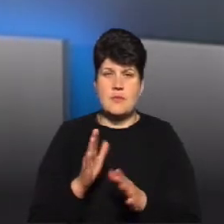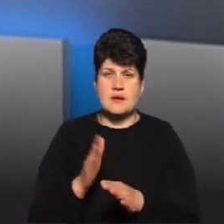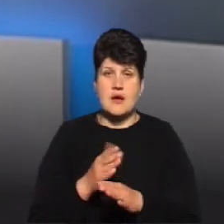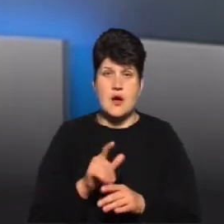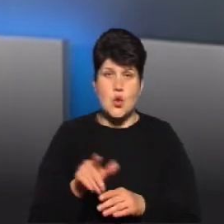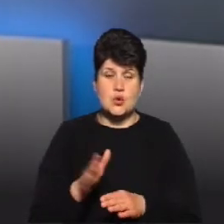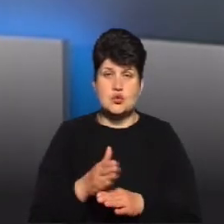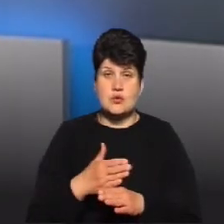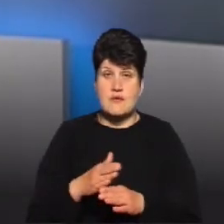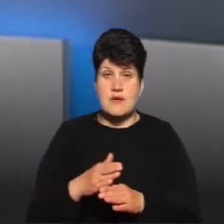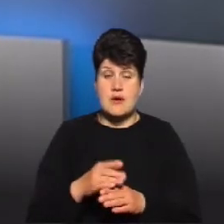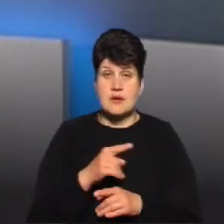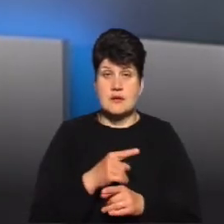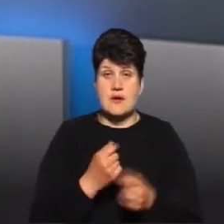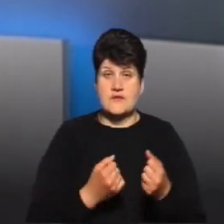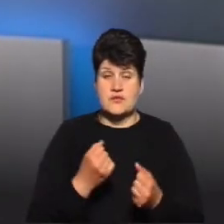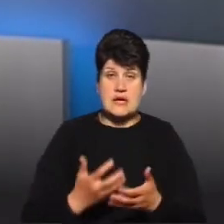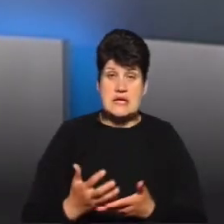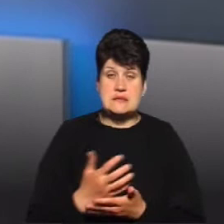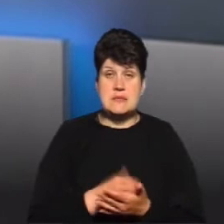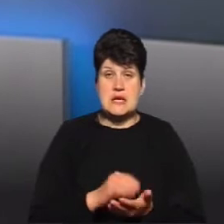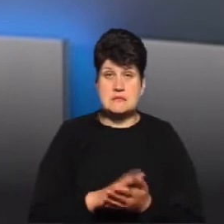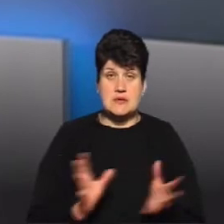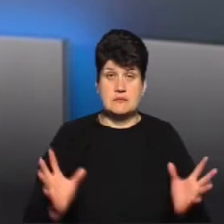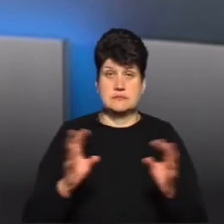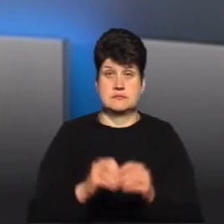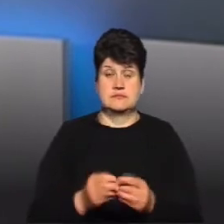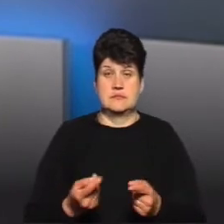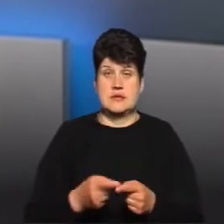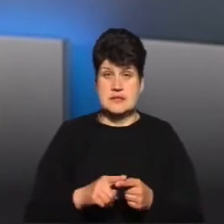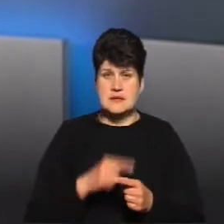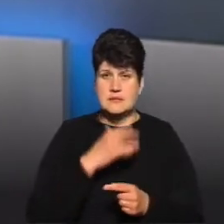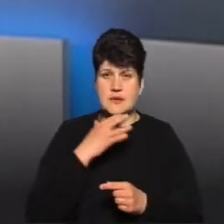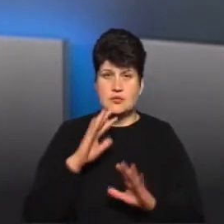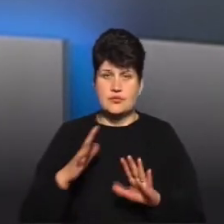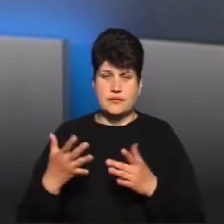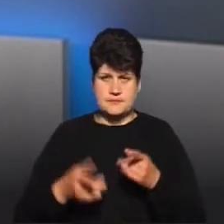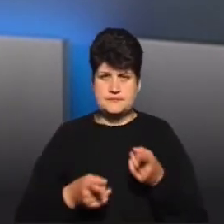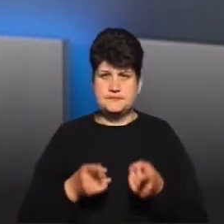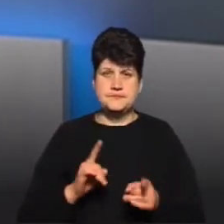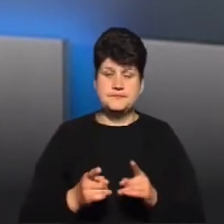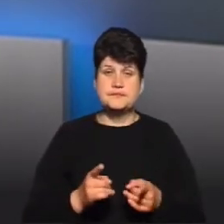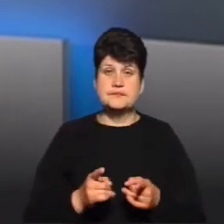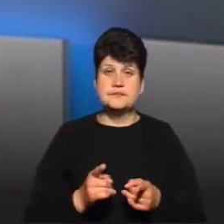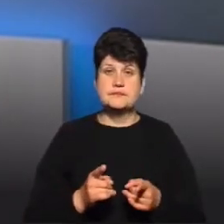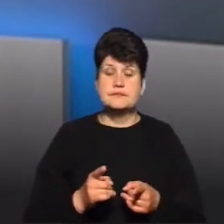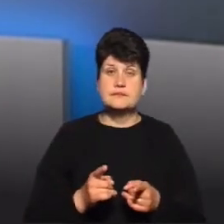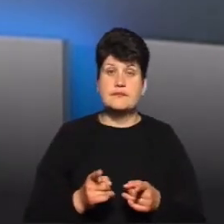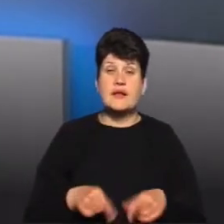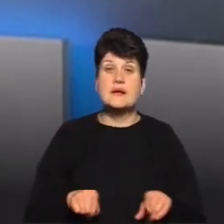та автівка, яка збирає сміття, це все з'єднує. Це не поодинокий випадок насправді. І таким чином